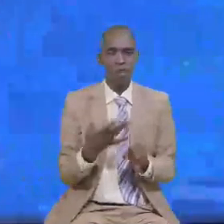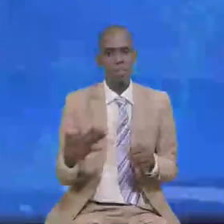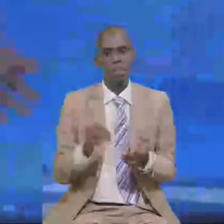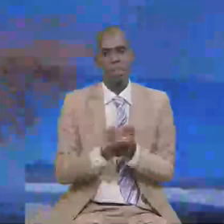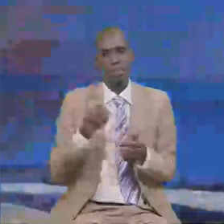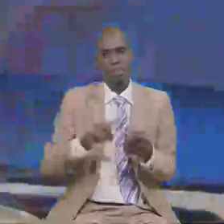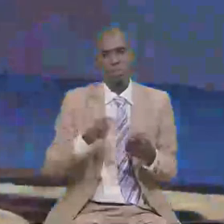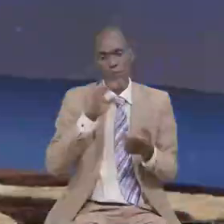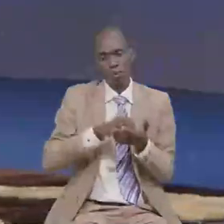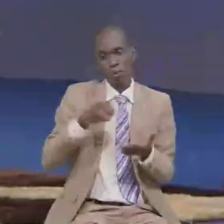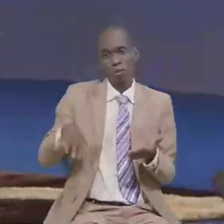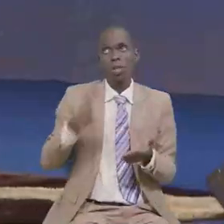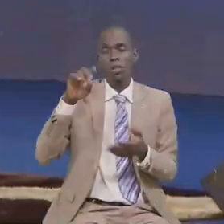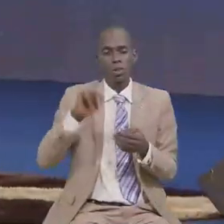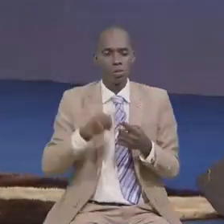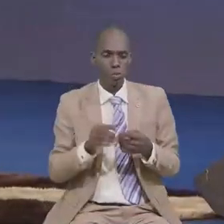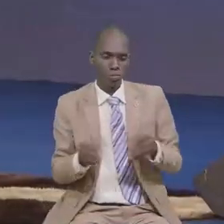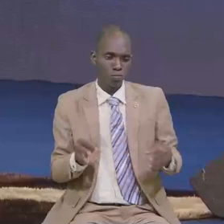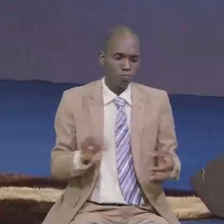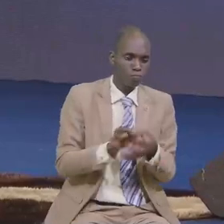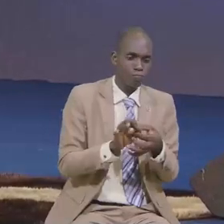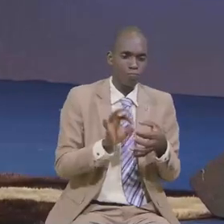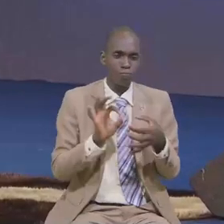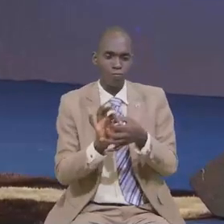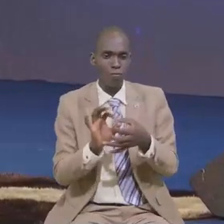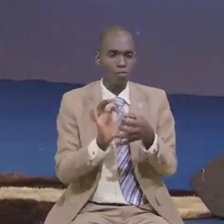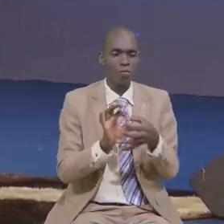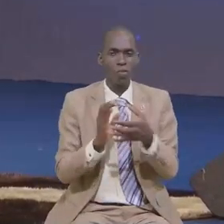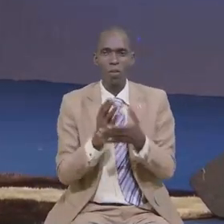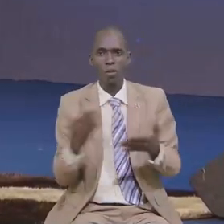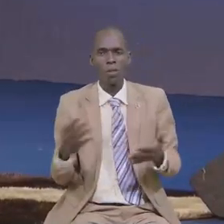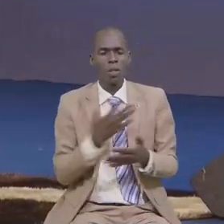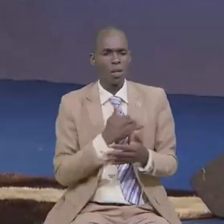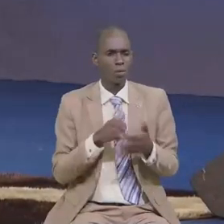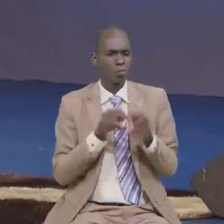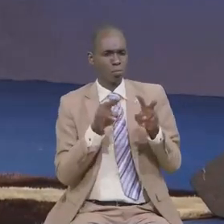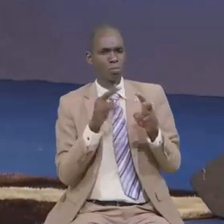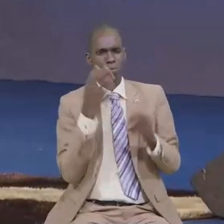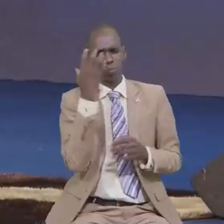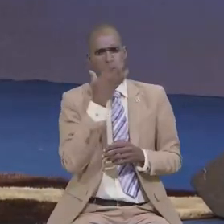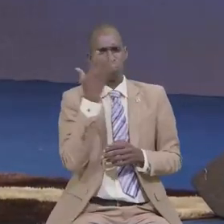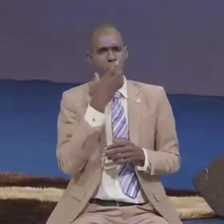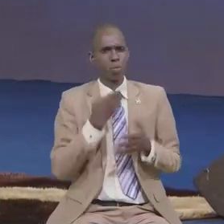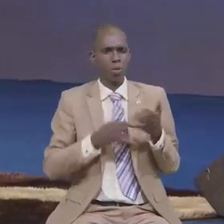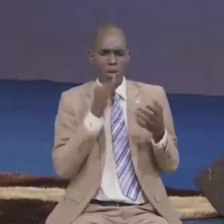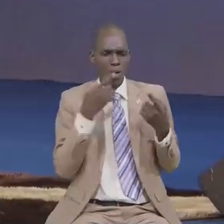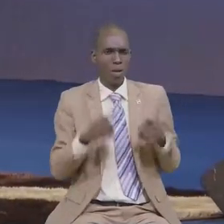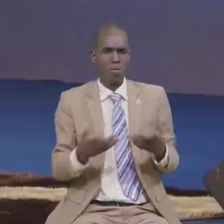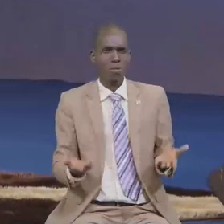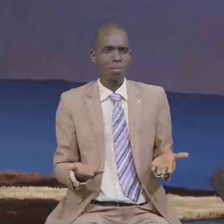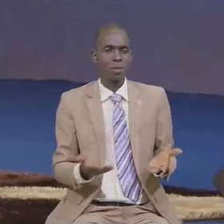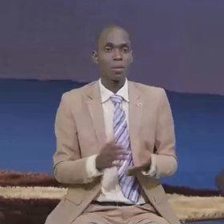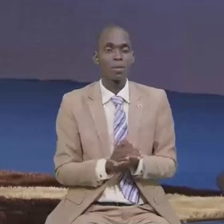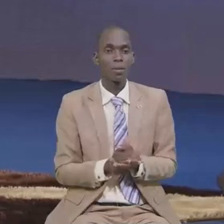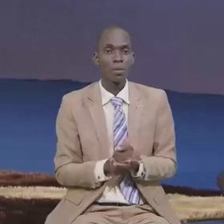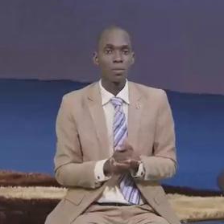secoué. Il va commencer à arranger les choses. Ce serait comme une confusion dans notre vie. Mais